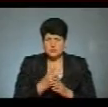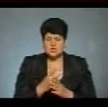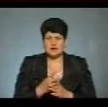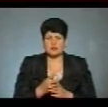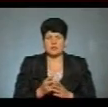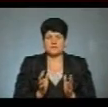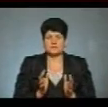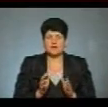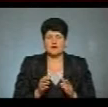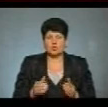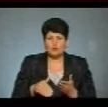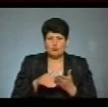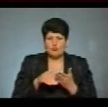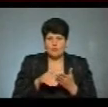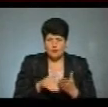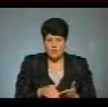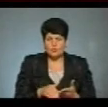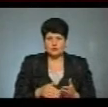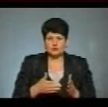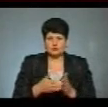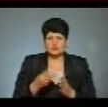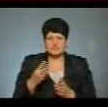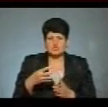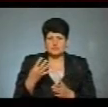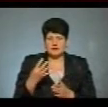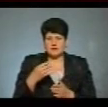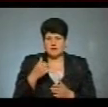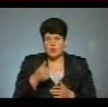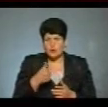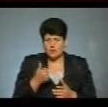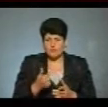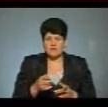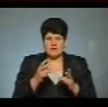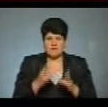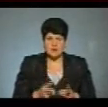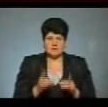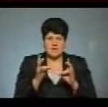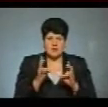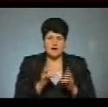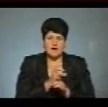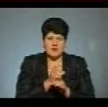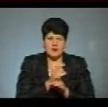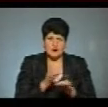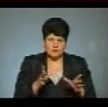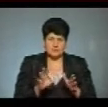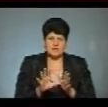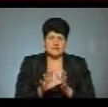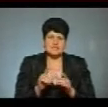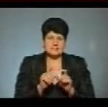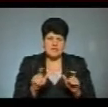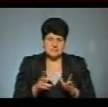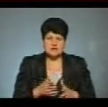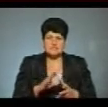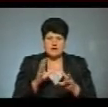постраждалим внаслідок Чорнобильської катастрофи до 34-х роковин аварії на атомній станції. За словами Вадима Боярського, загалом